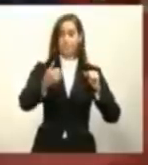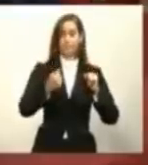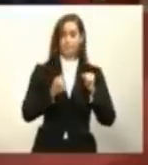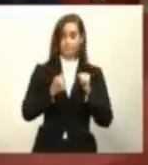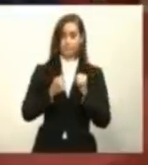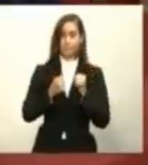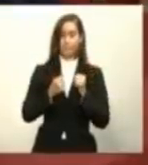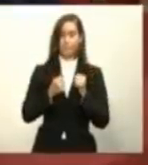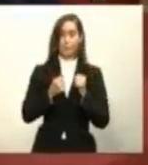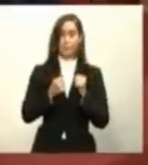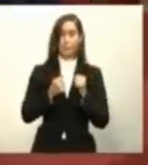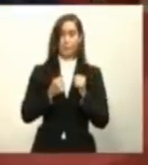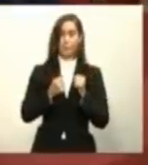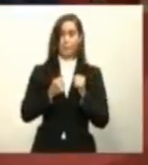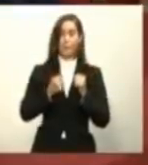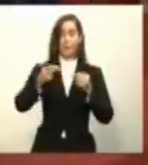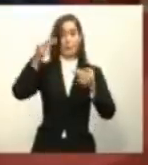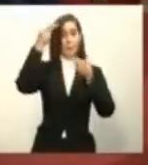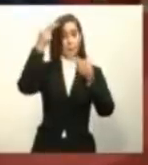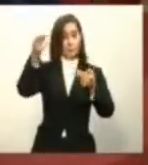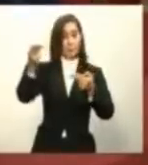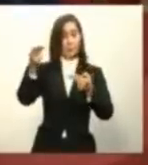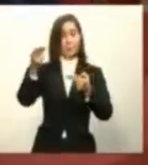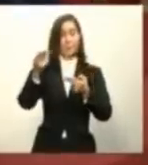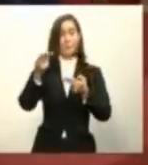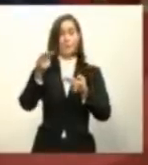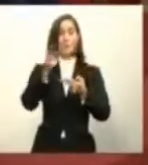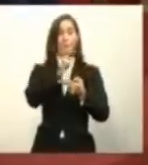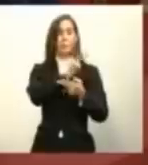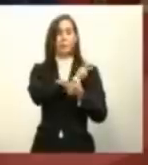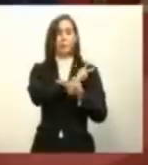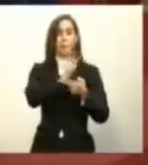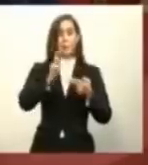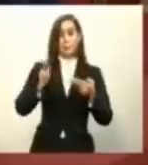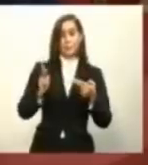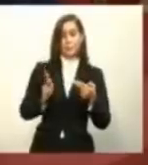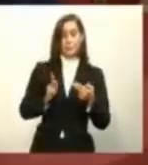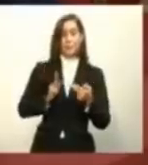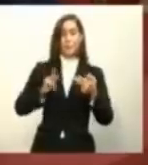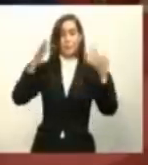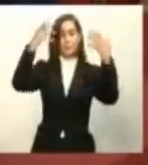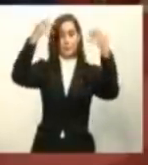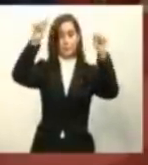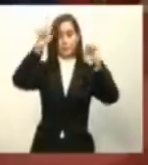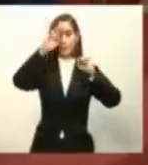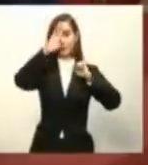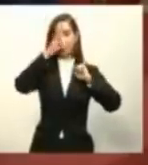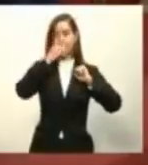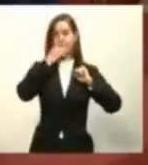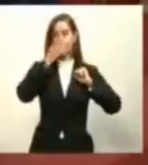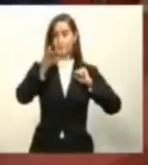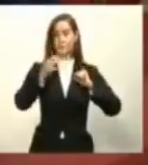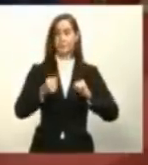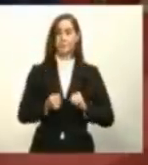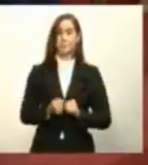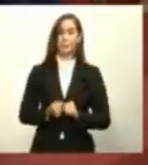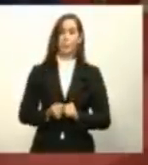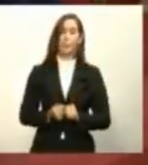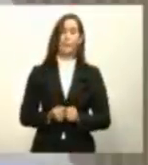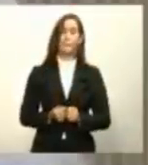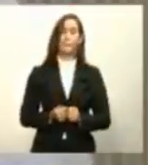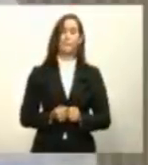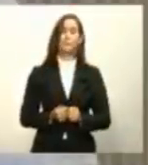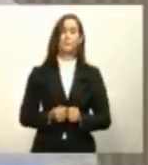bien sous bord pays d'Haïti ou gen drone ça ou cap voltiger pour capable arriver détecter. Et si en cas ou ta arrivé